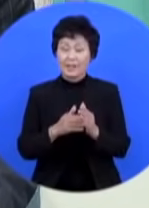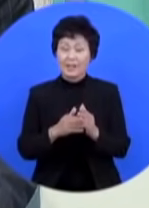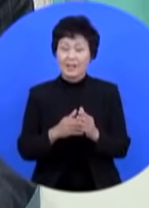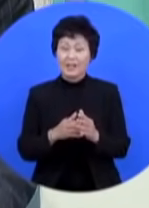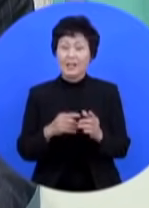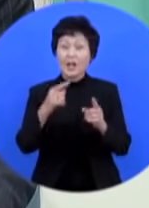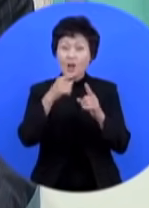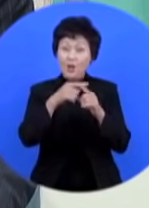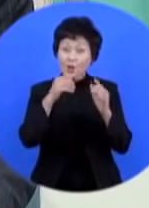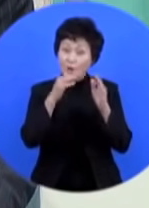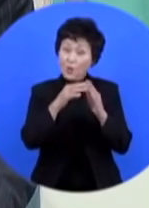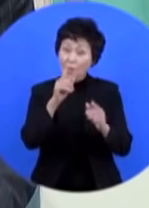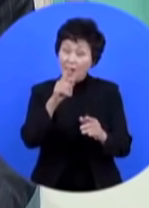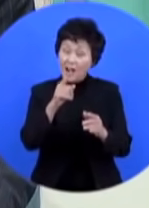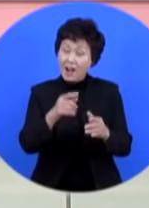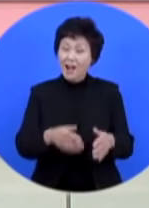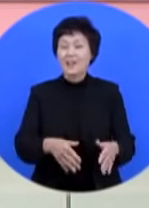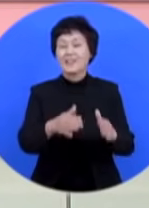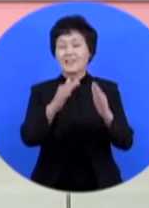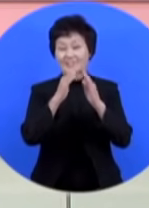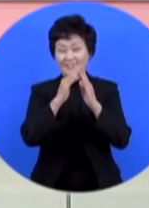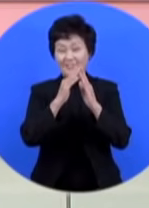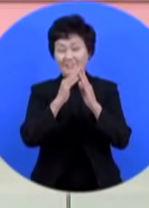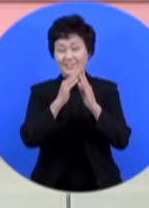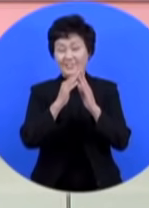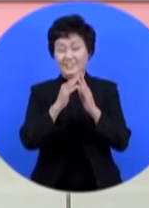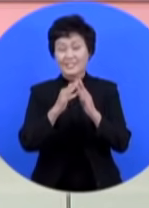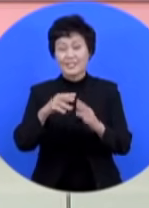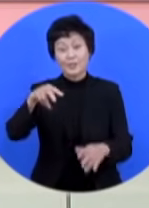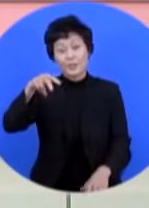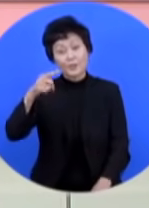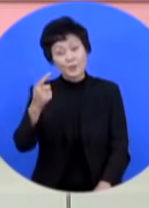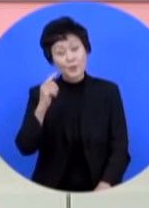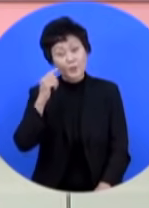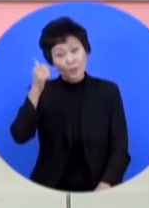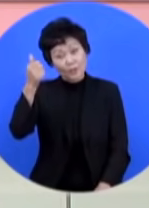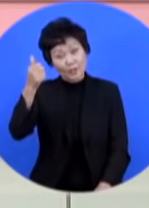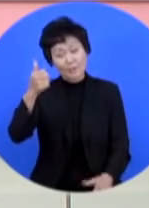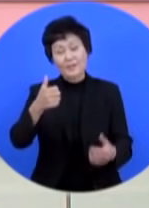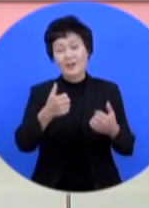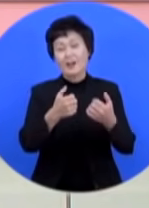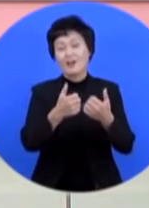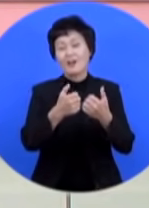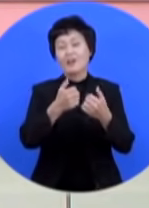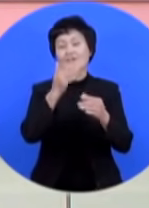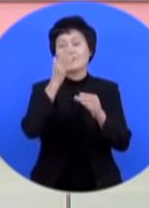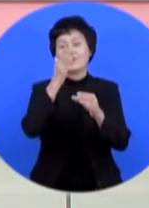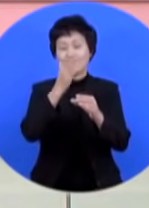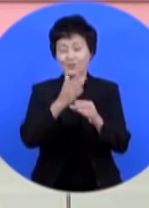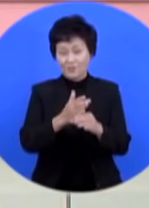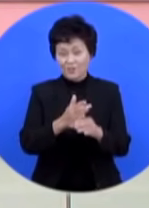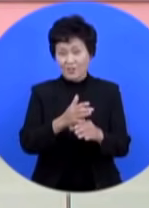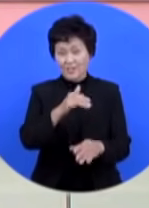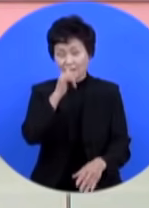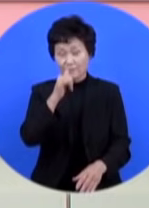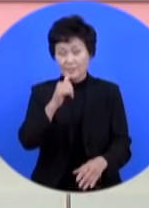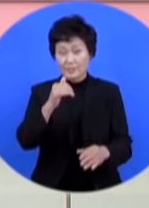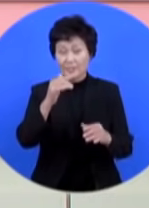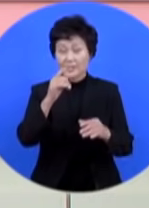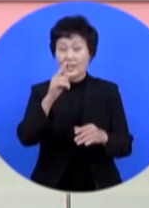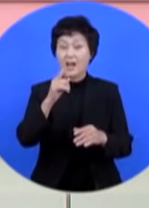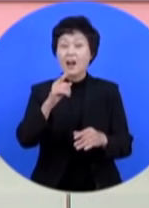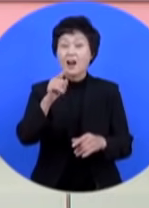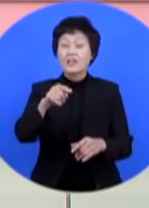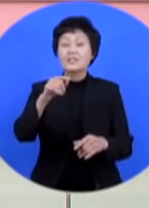거죠? 지금은 근지 소목사님과 지금 뭐 의논 중에 있습니다. 네. 또 한 마을에 원주민